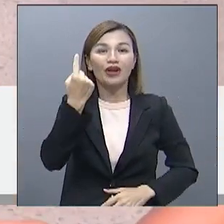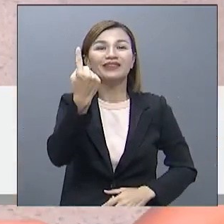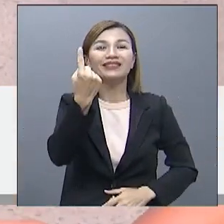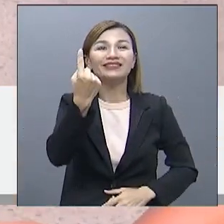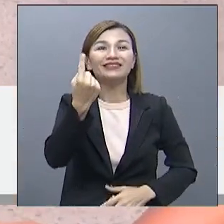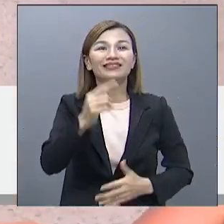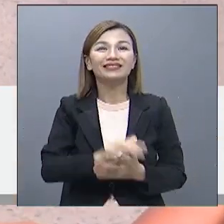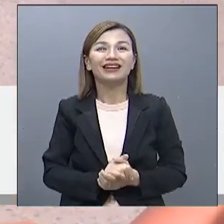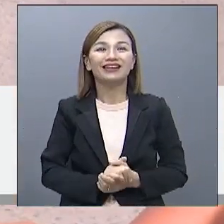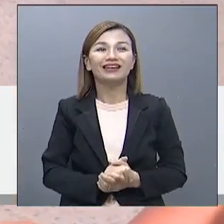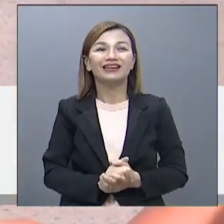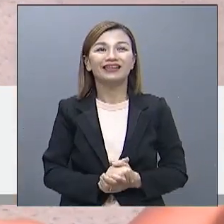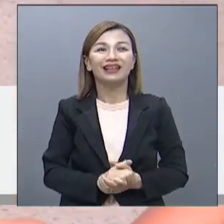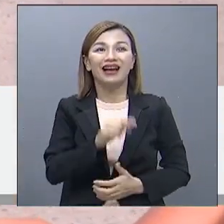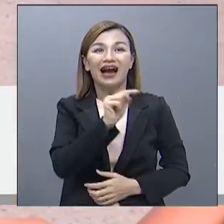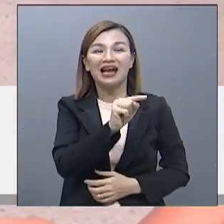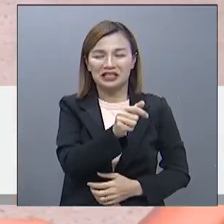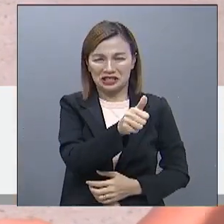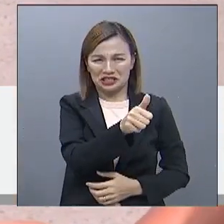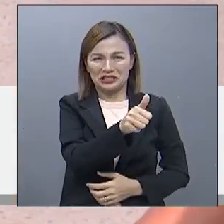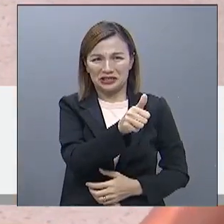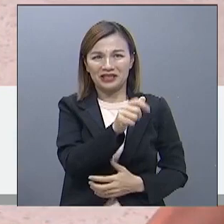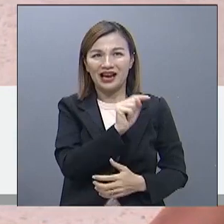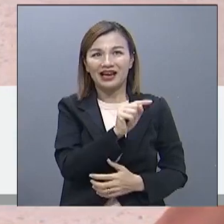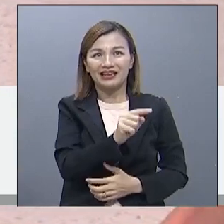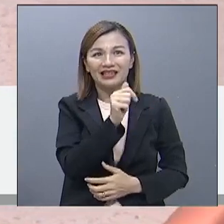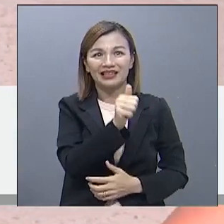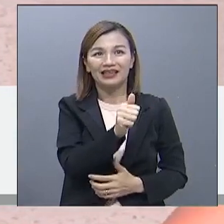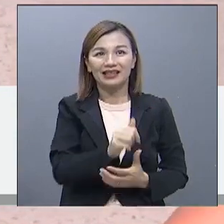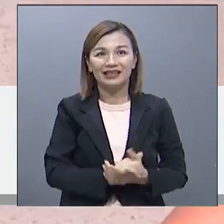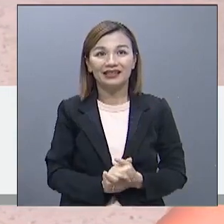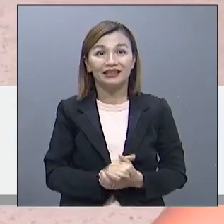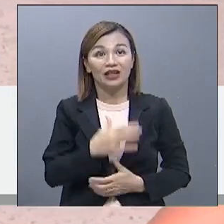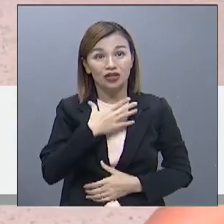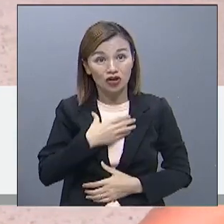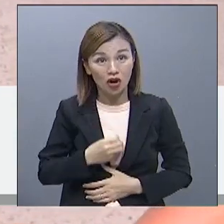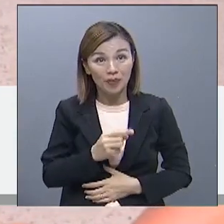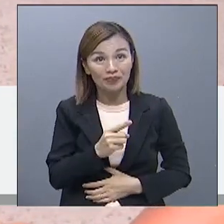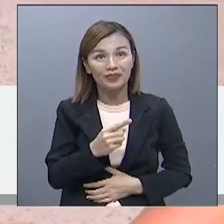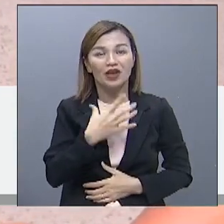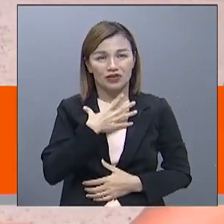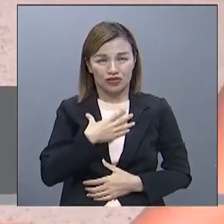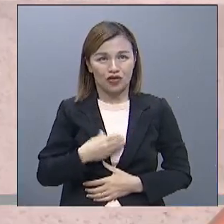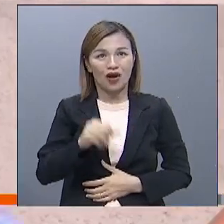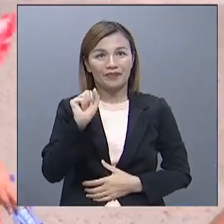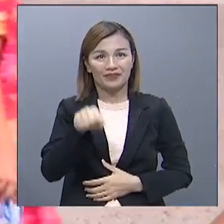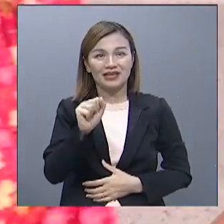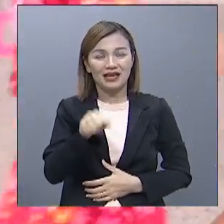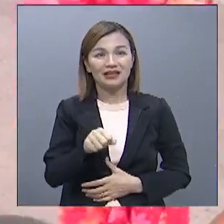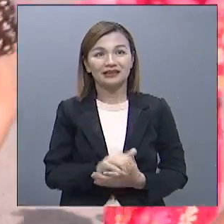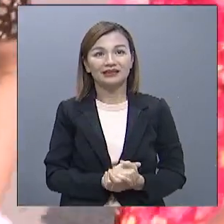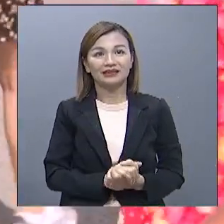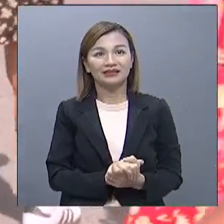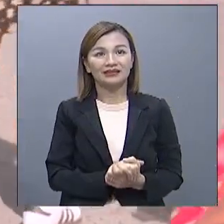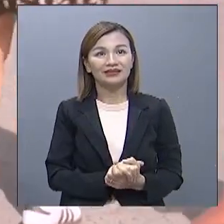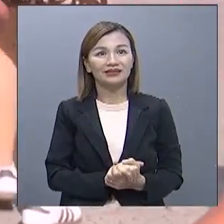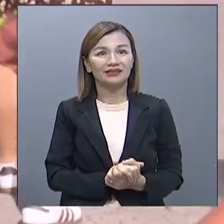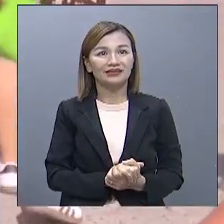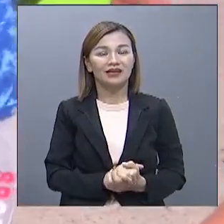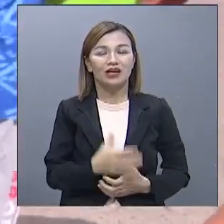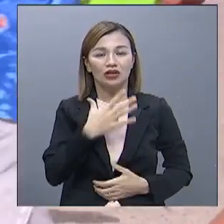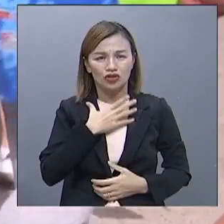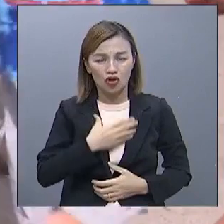แล้วอันนี้ยังอันนี้ดีกว่าครับ เร็วๆๆแล้วชอบอยู่แล้วหรอ ชอบอยู่แล้วครับชอบรถอยู่แล้วครับผมเห็นในผมชอบดู